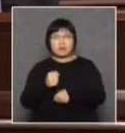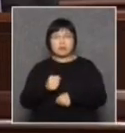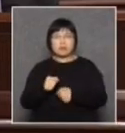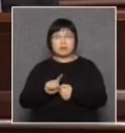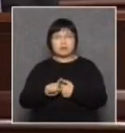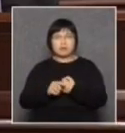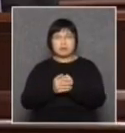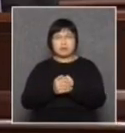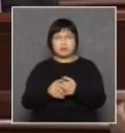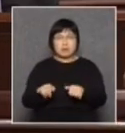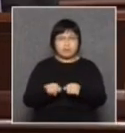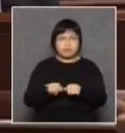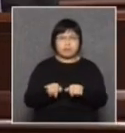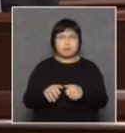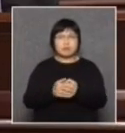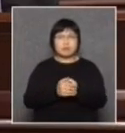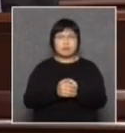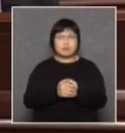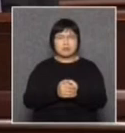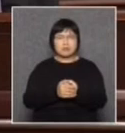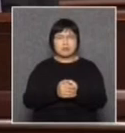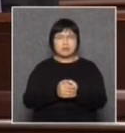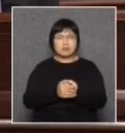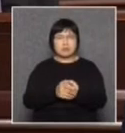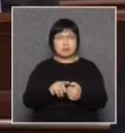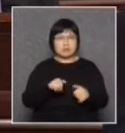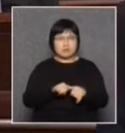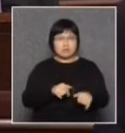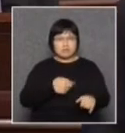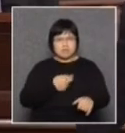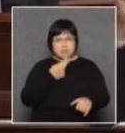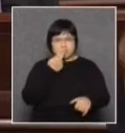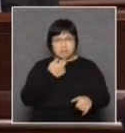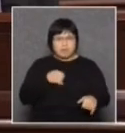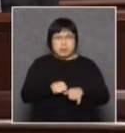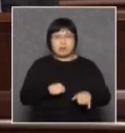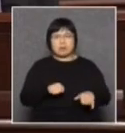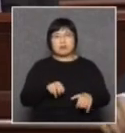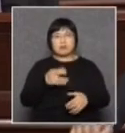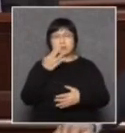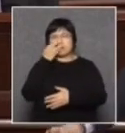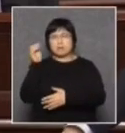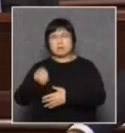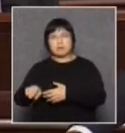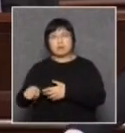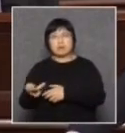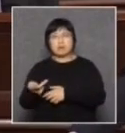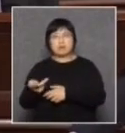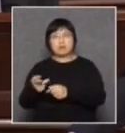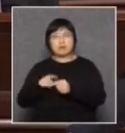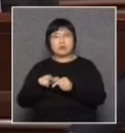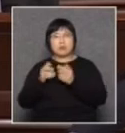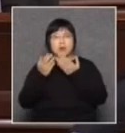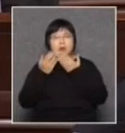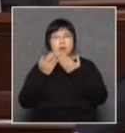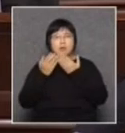爭，他做這個鬥氣的行為呢，就犧牲了那兩個中學的